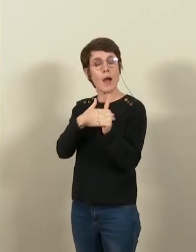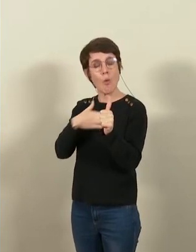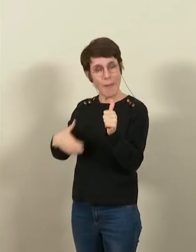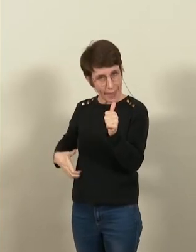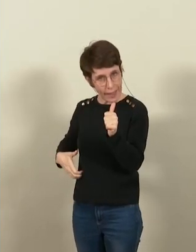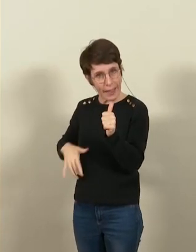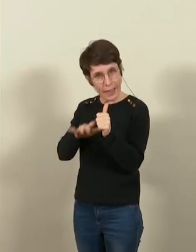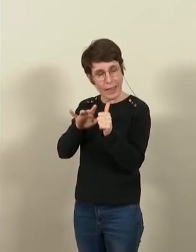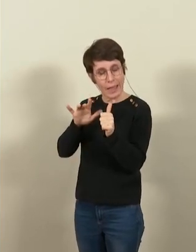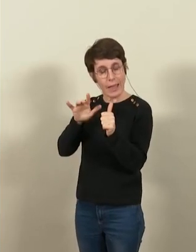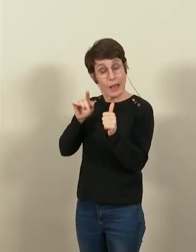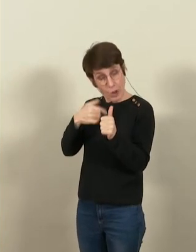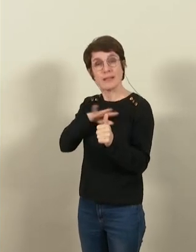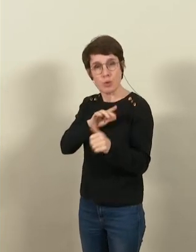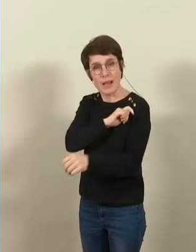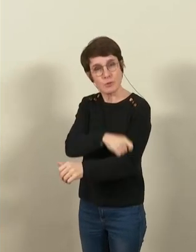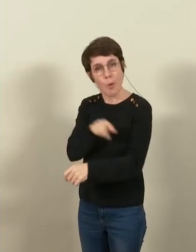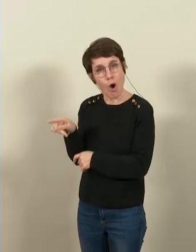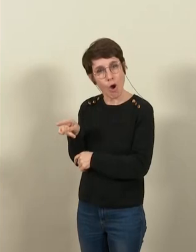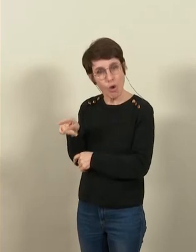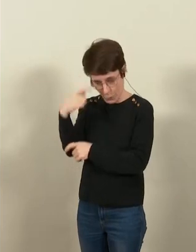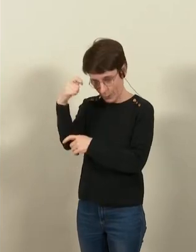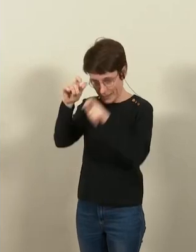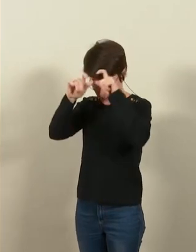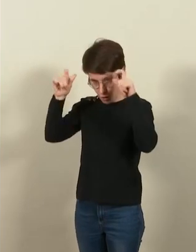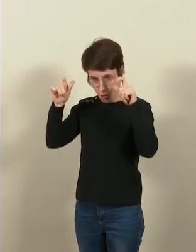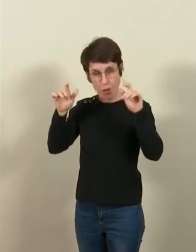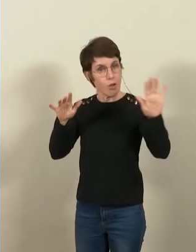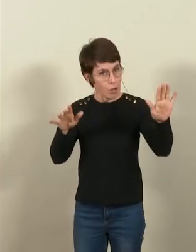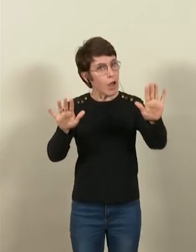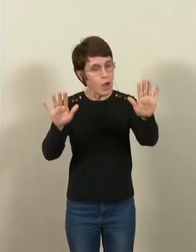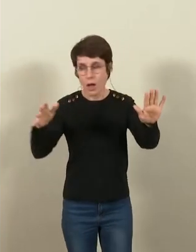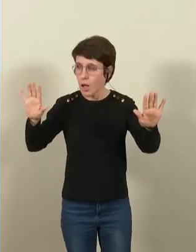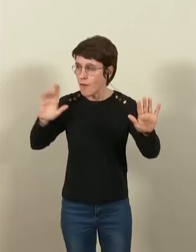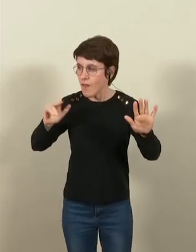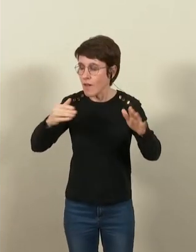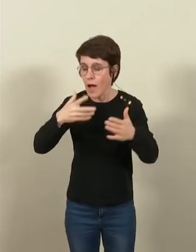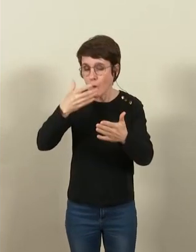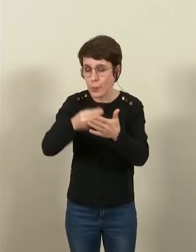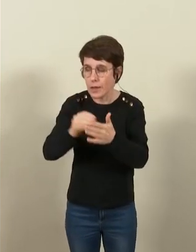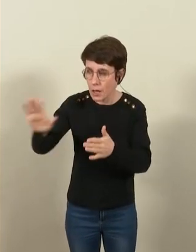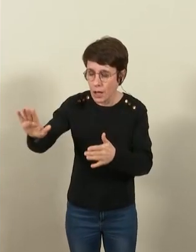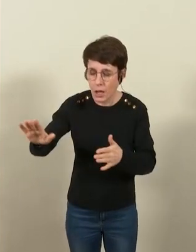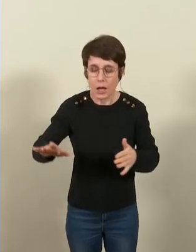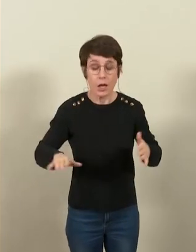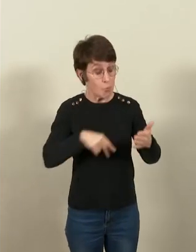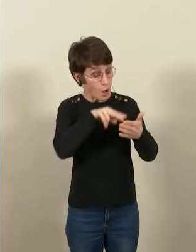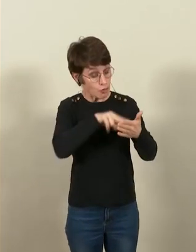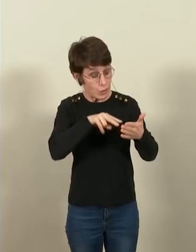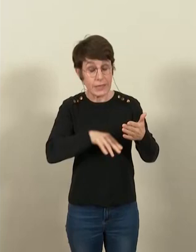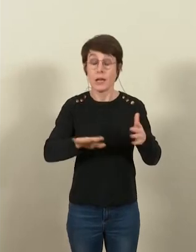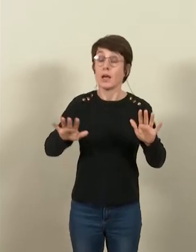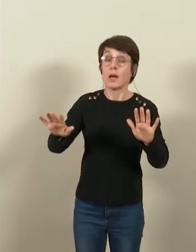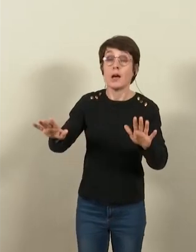pardon en charge des sports bon je je lis j'ai bien tout fini j'ai bient tout fini donc voilà cette fois encore